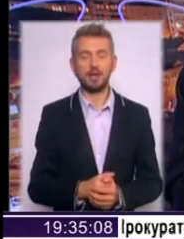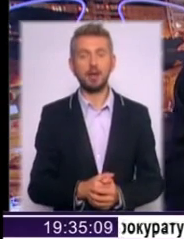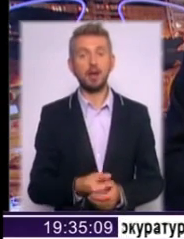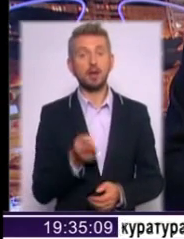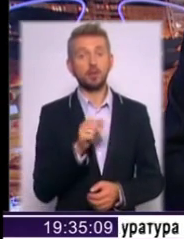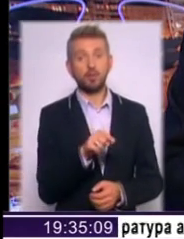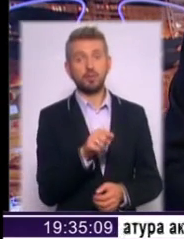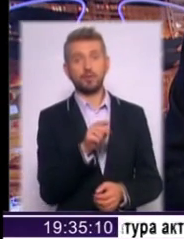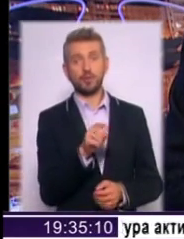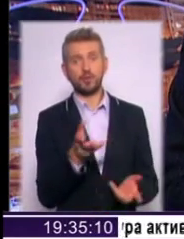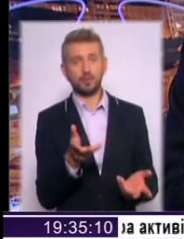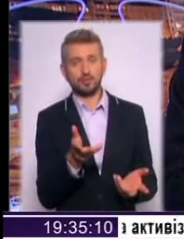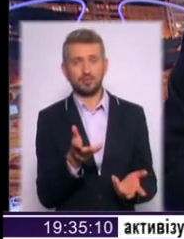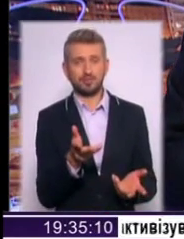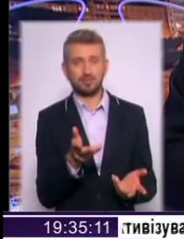воно таке, воно